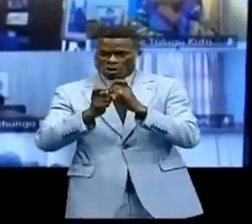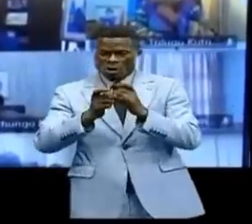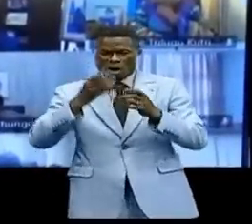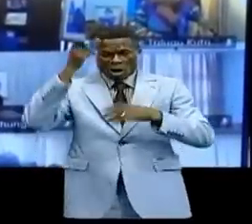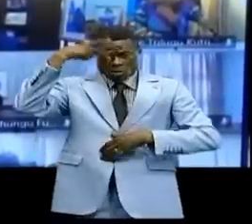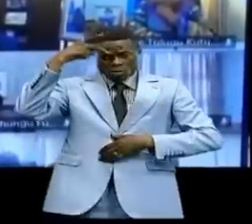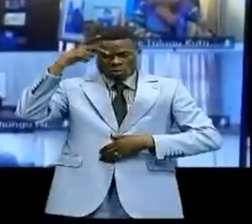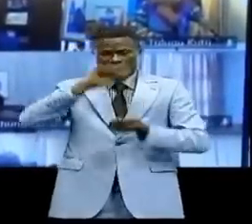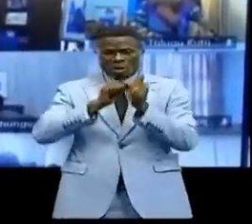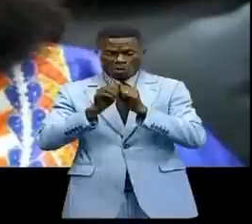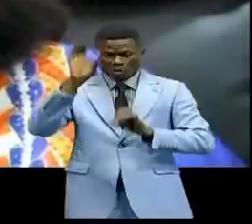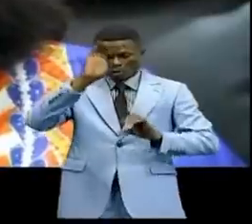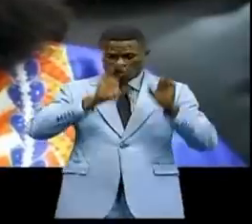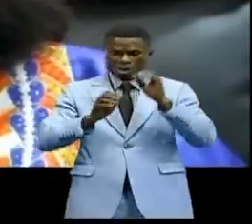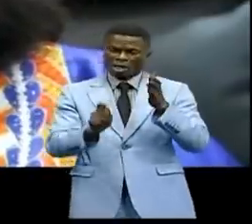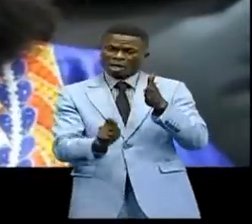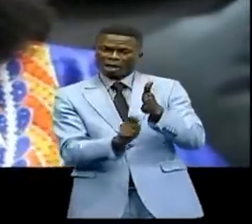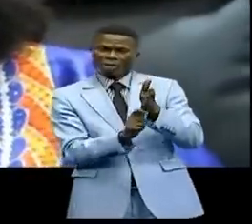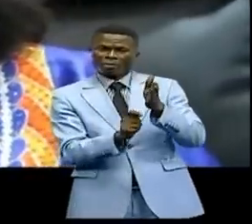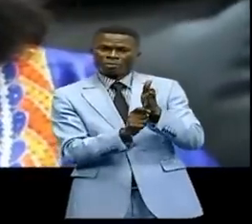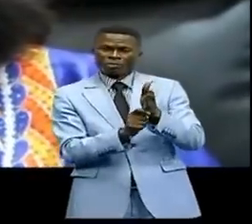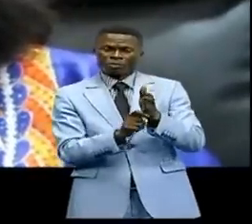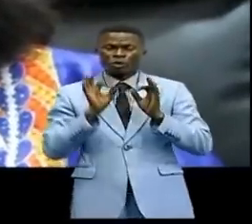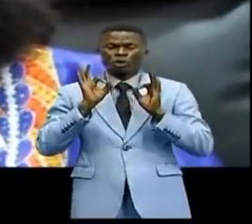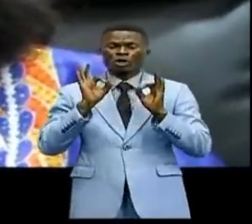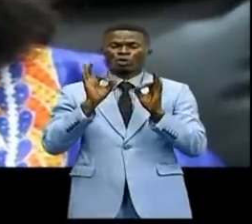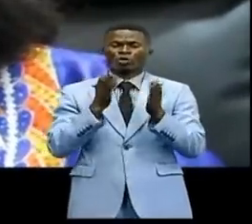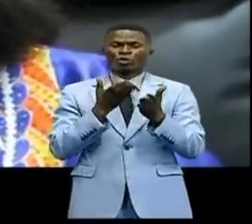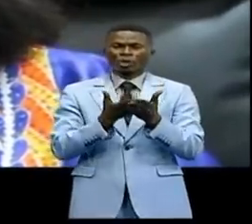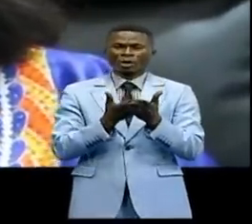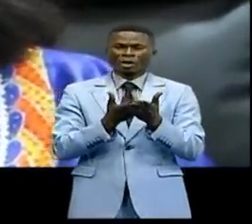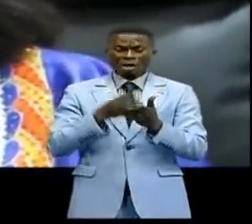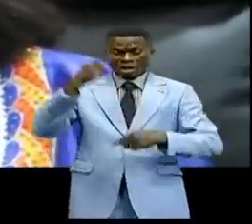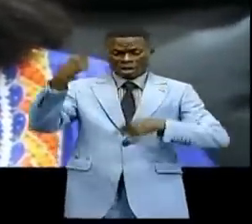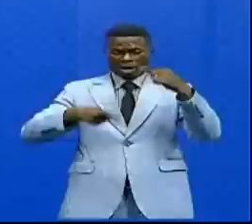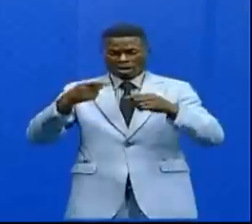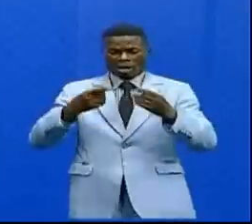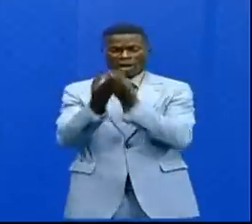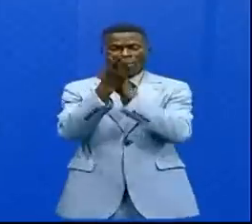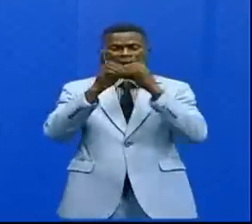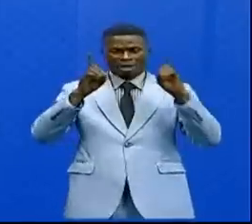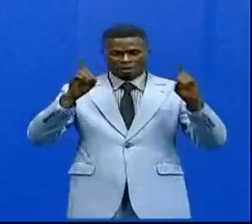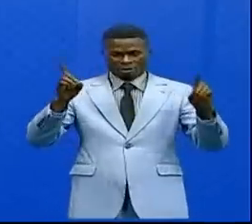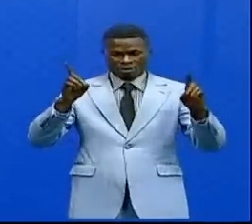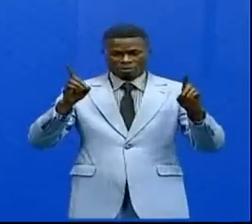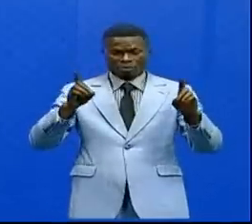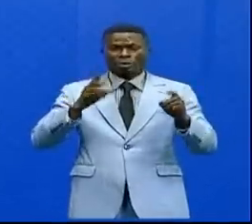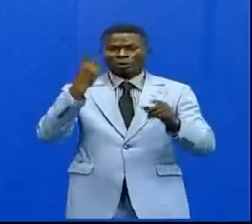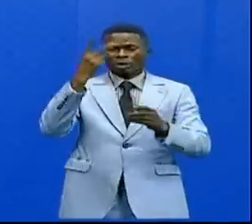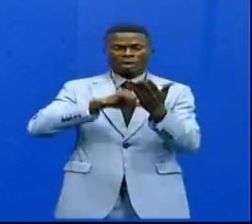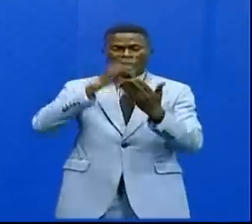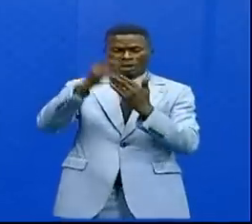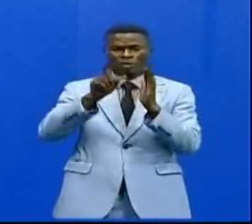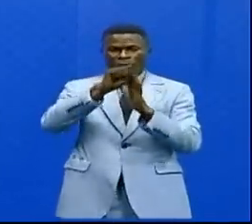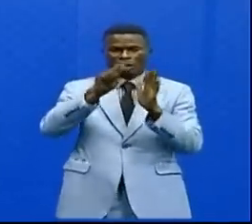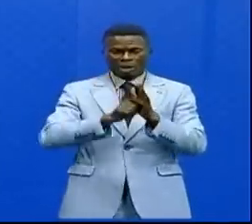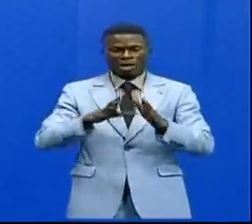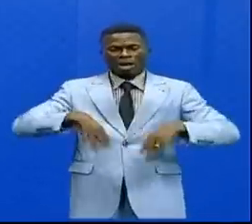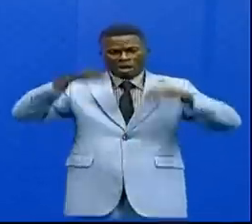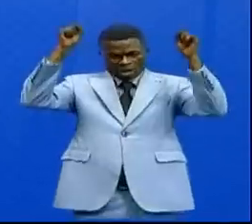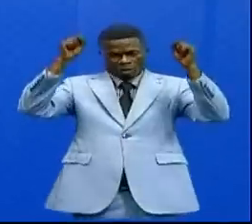sur la science, la technologie et l'innovation. Après débat et délibération, ces deux projets de texte ont